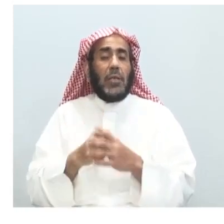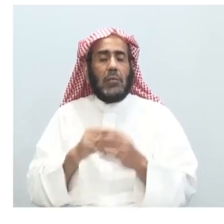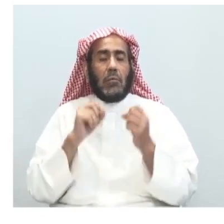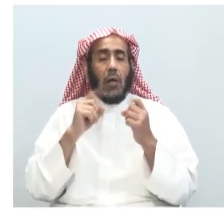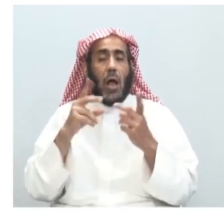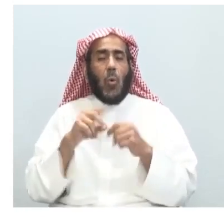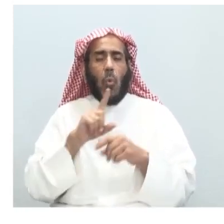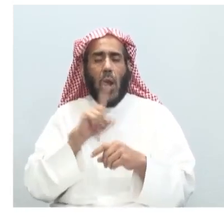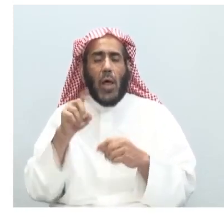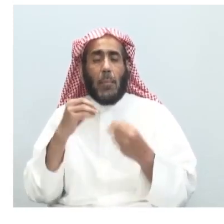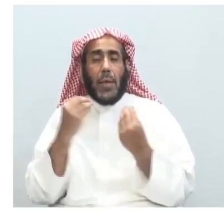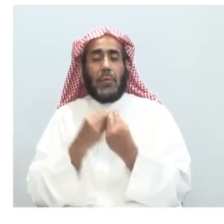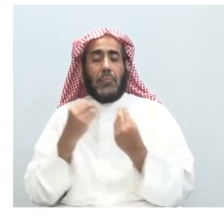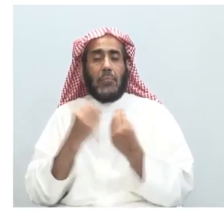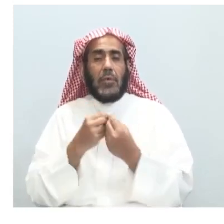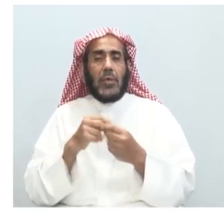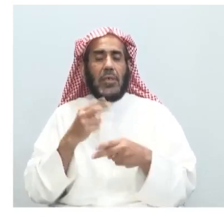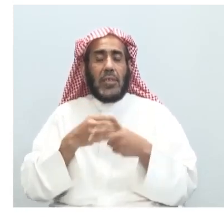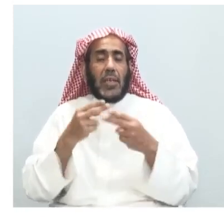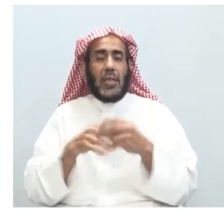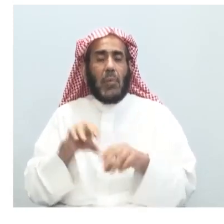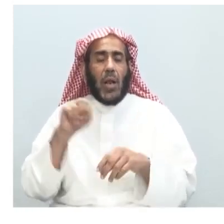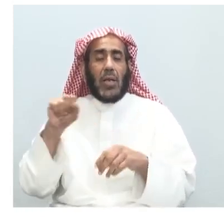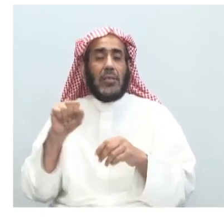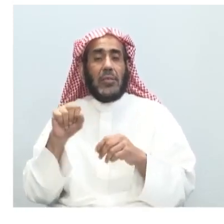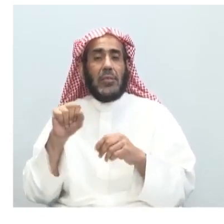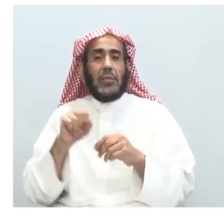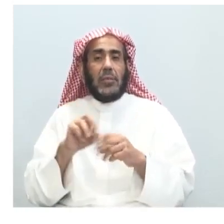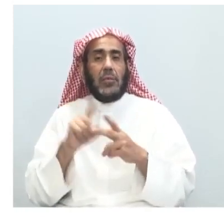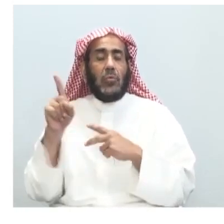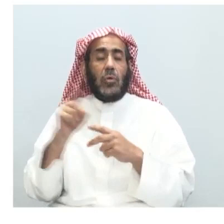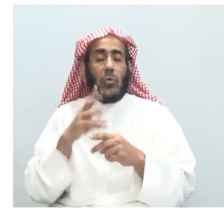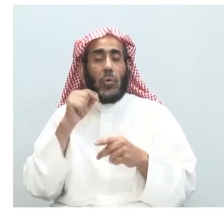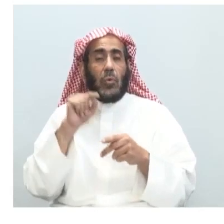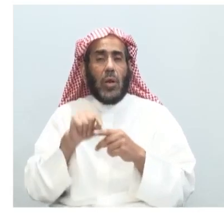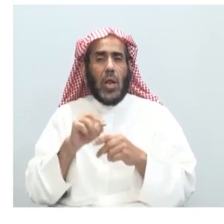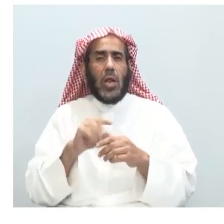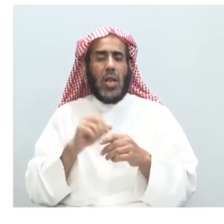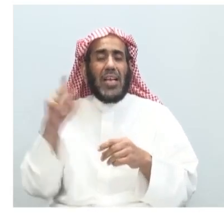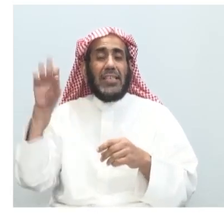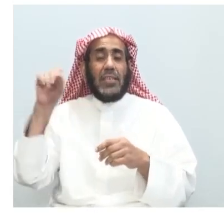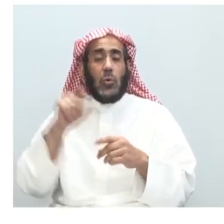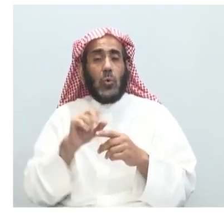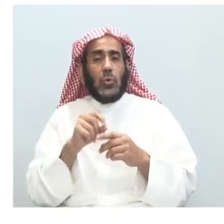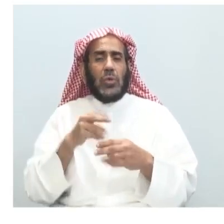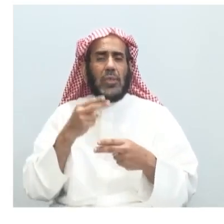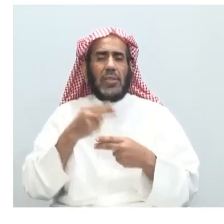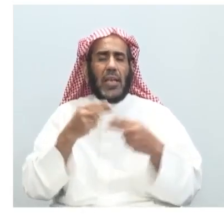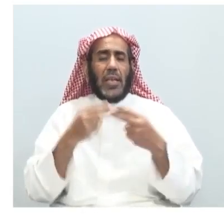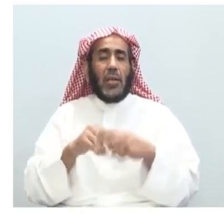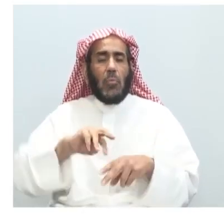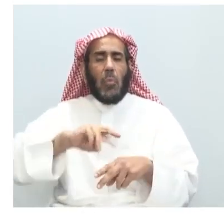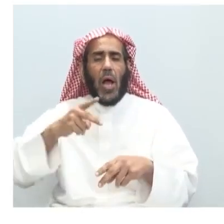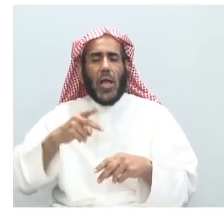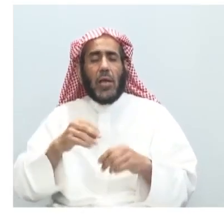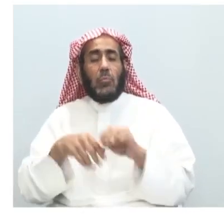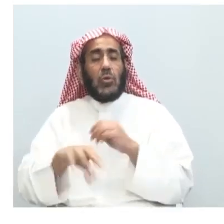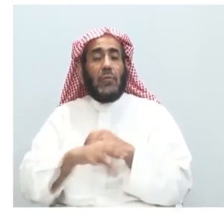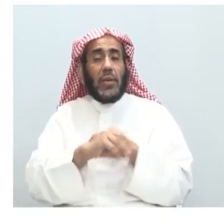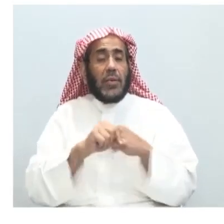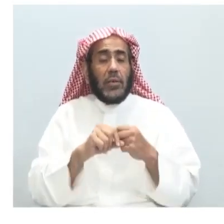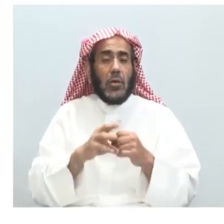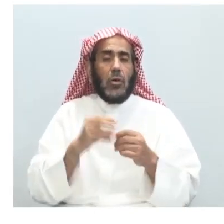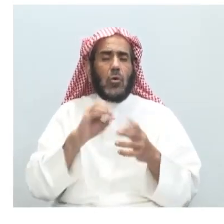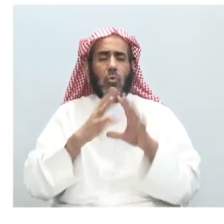رائع ولاحظ معي التركيب الخاص فيه هنا اذا تركيب غير متفرع